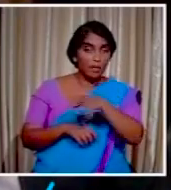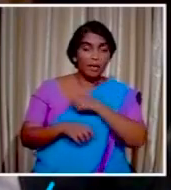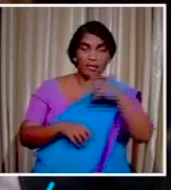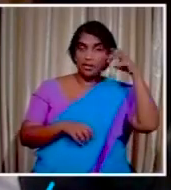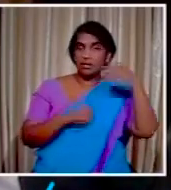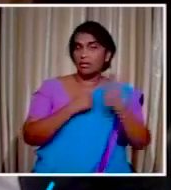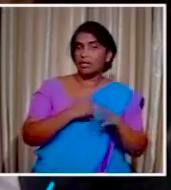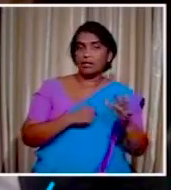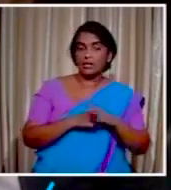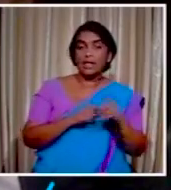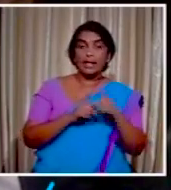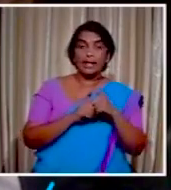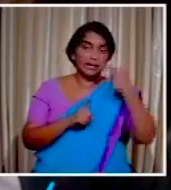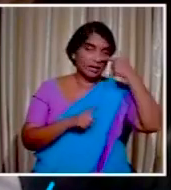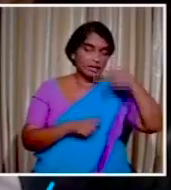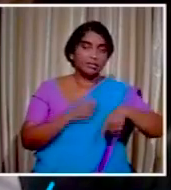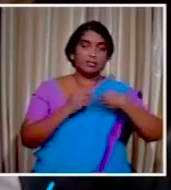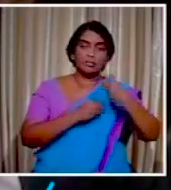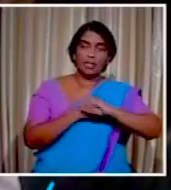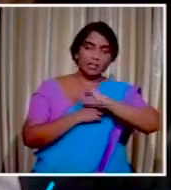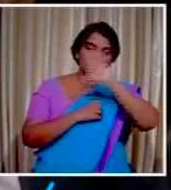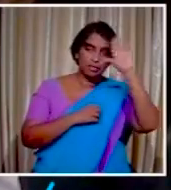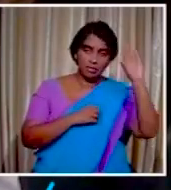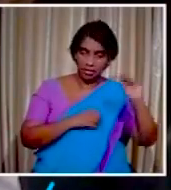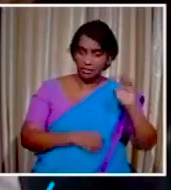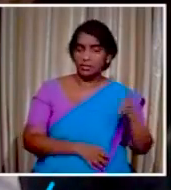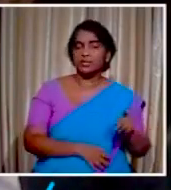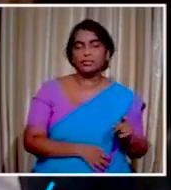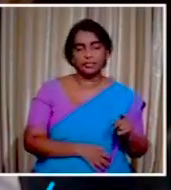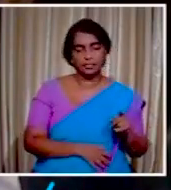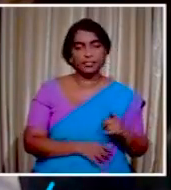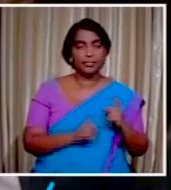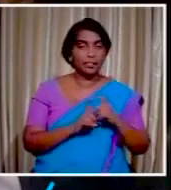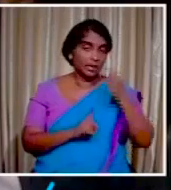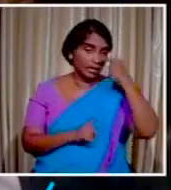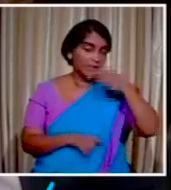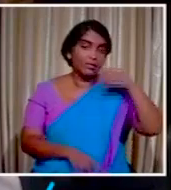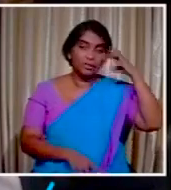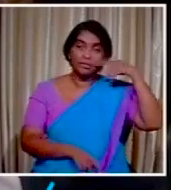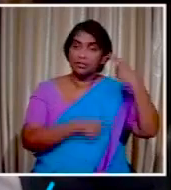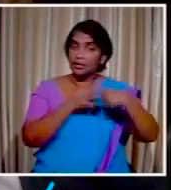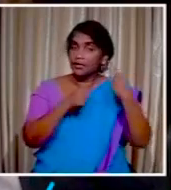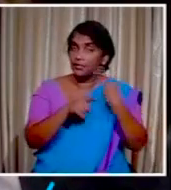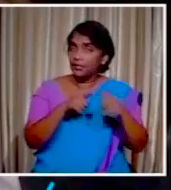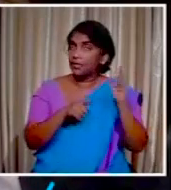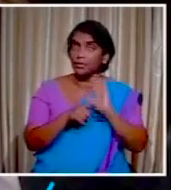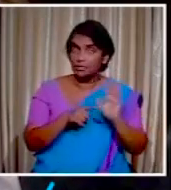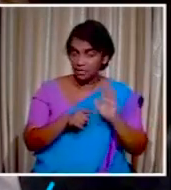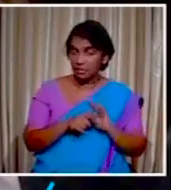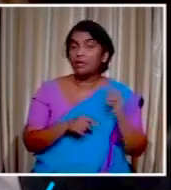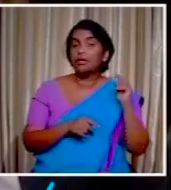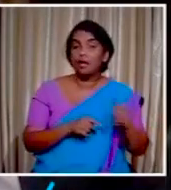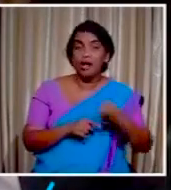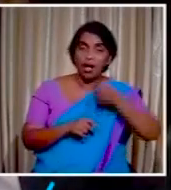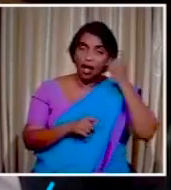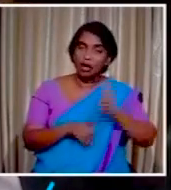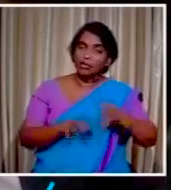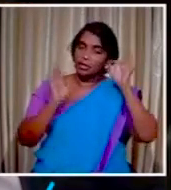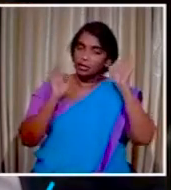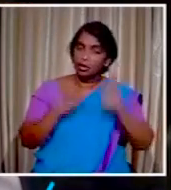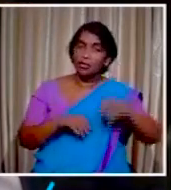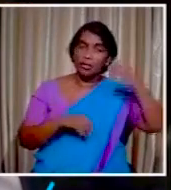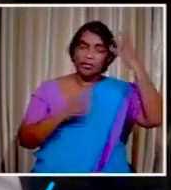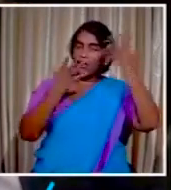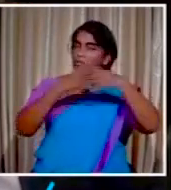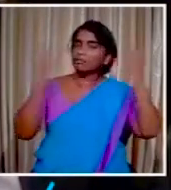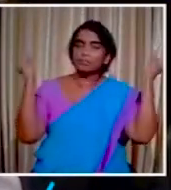නැතුව ඩීසල් බලාගාරය දවසේ පාවිච්චි කළා තියෙනවා. ඩීසල් බලාගාර පාවිච්චි කරා පමණක් නෙවෙයි අනුමැතියකින් තොරව විදුලිය විසන්දි